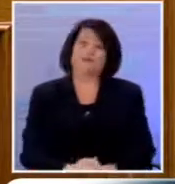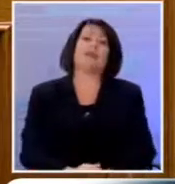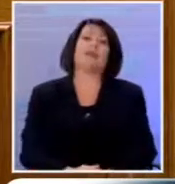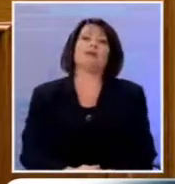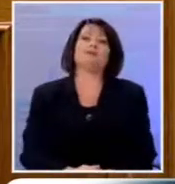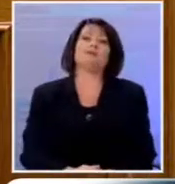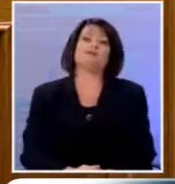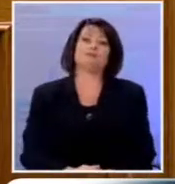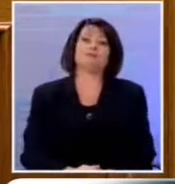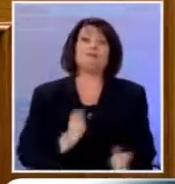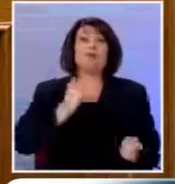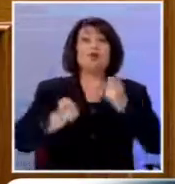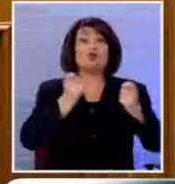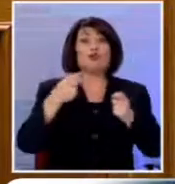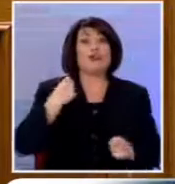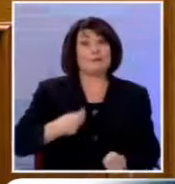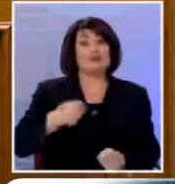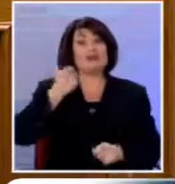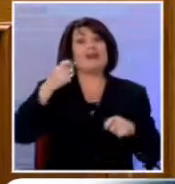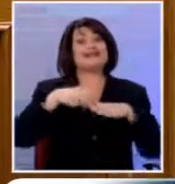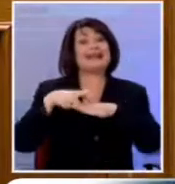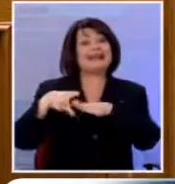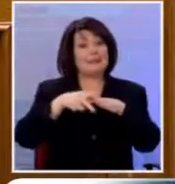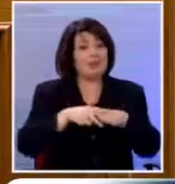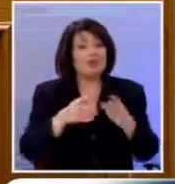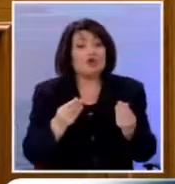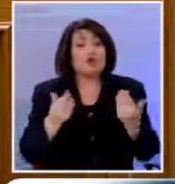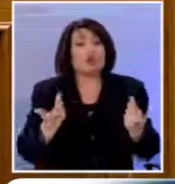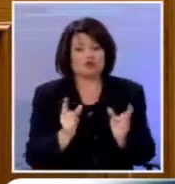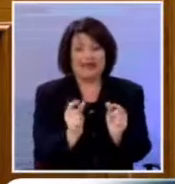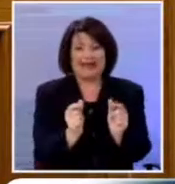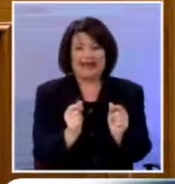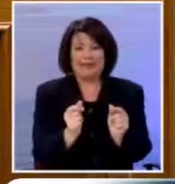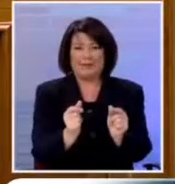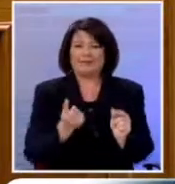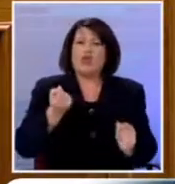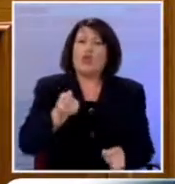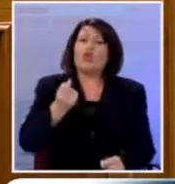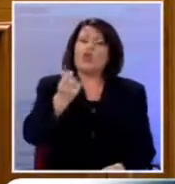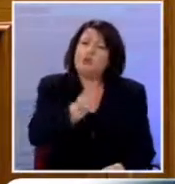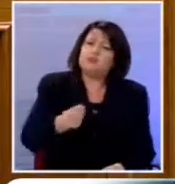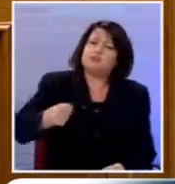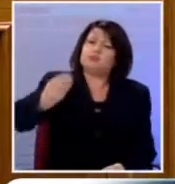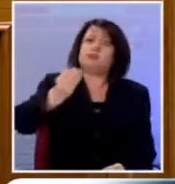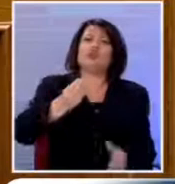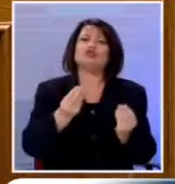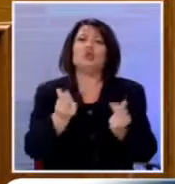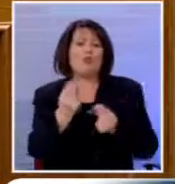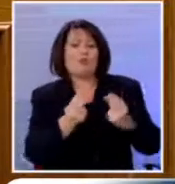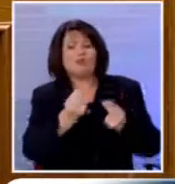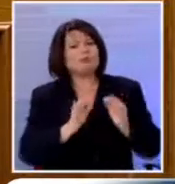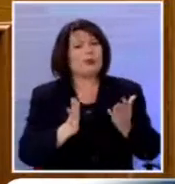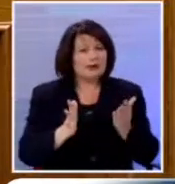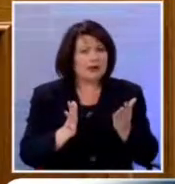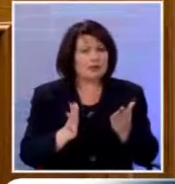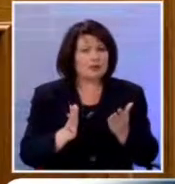Η εκαθάριση των οφειλών προς το δημόσιο και τα ασφαλιστικά ταμεία και η ρύθμισή τους σε πολλές δόσεις με μετριοπαθείς υπολογισμούς,